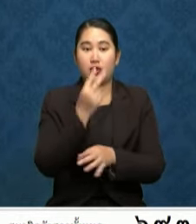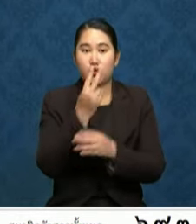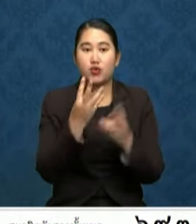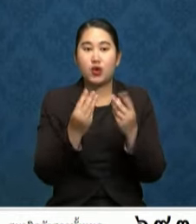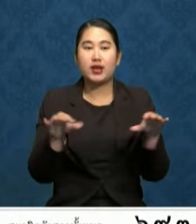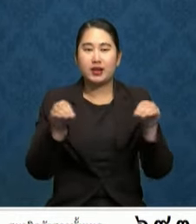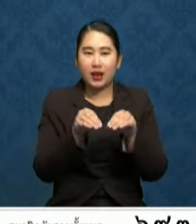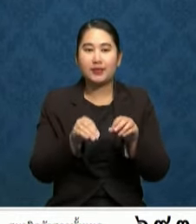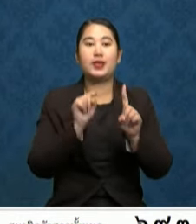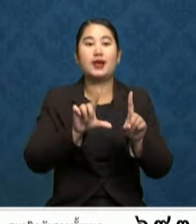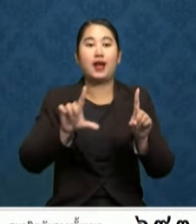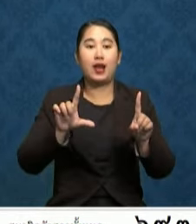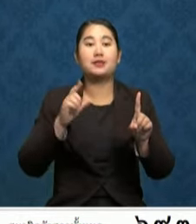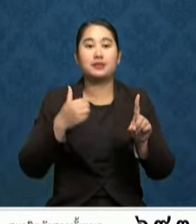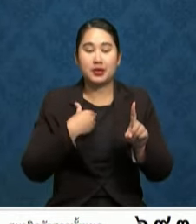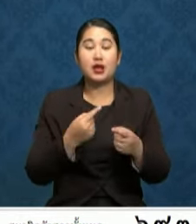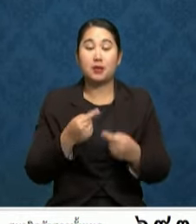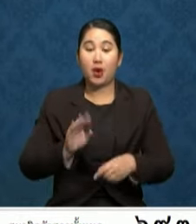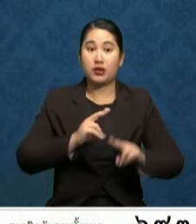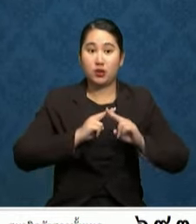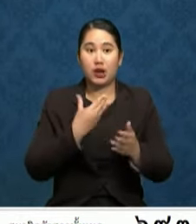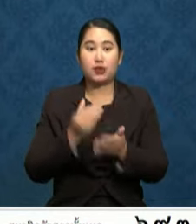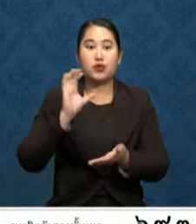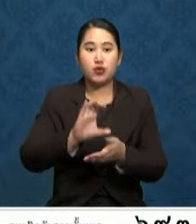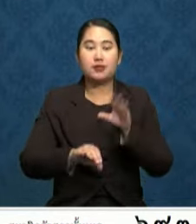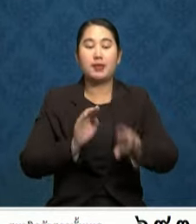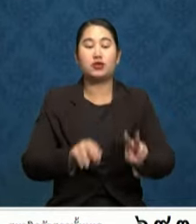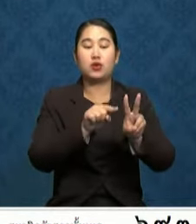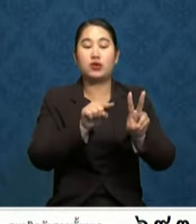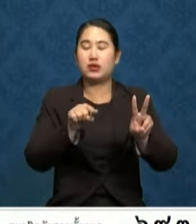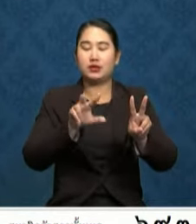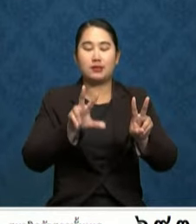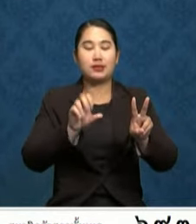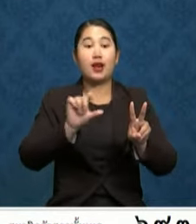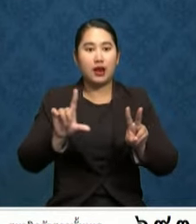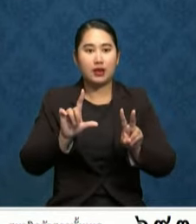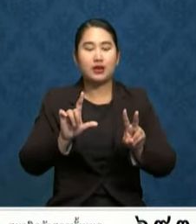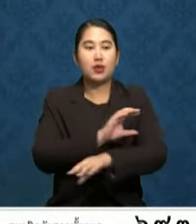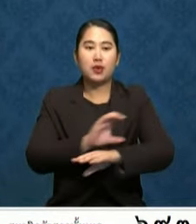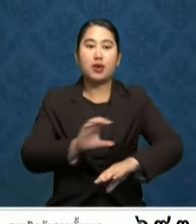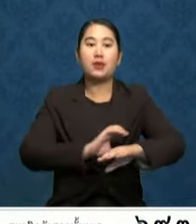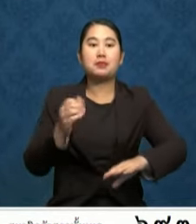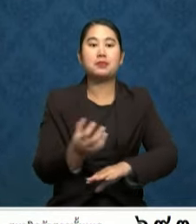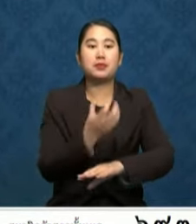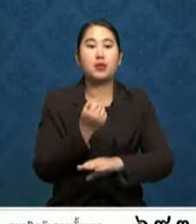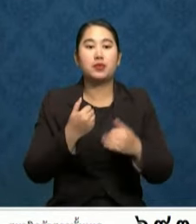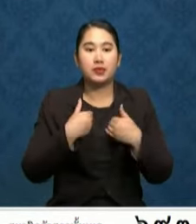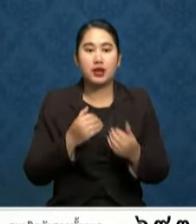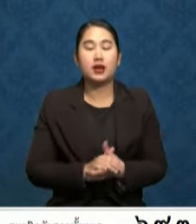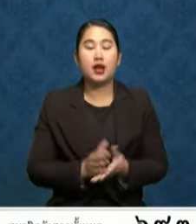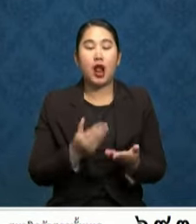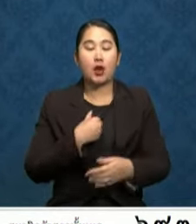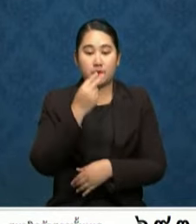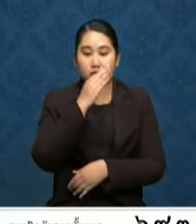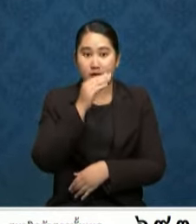ใกล้ 1ล้านล้านขณะที่เอกชนลงทุนประมาณ 2-3แสนล้านแล้วก็เดินรถอยู่ได้สัมปทานดังนั้นถ้าเรา